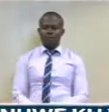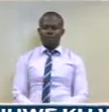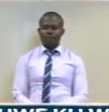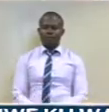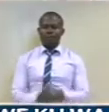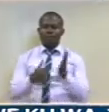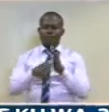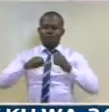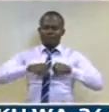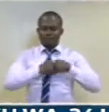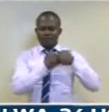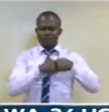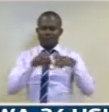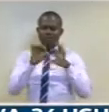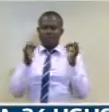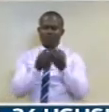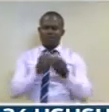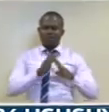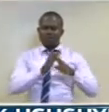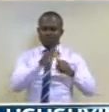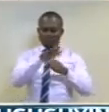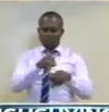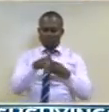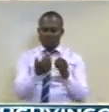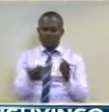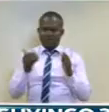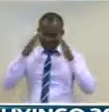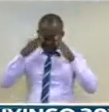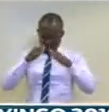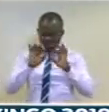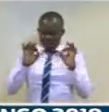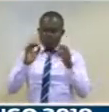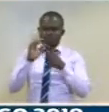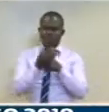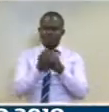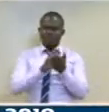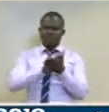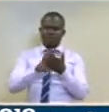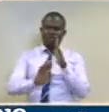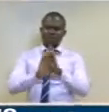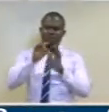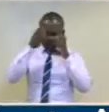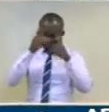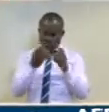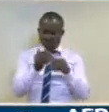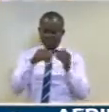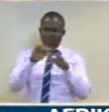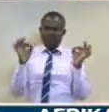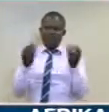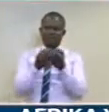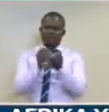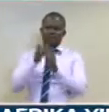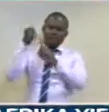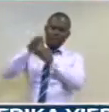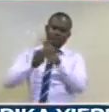ikibazo cy'amakimbirane mu muryango kurwanya igwingira mu bana kwimakaza umuco w'isuku guteza imbere uburere bw'abana mu muryango ndetse no